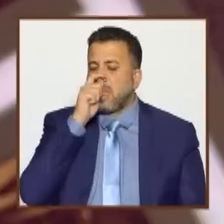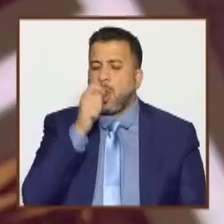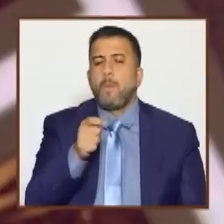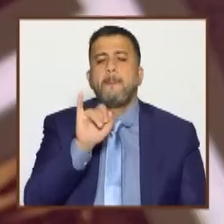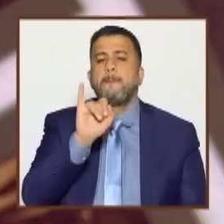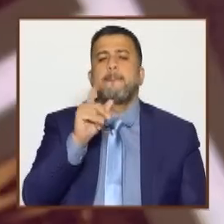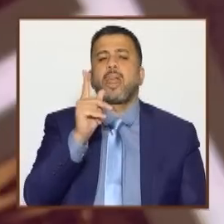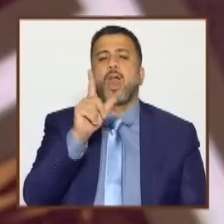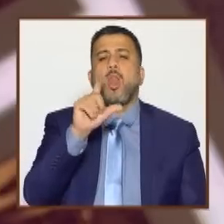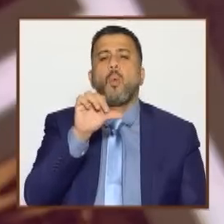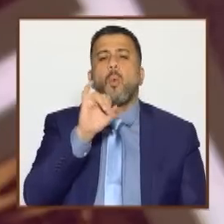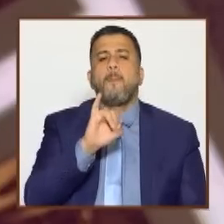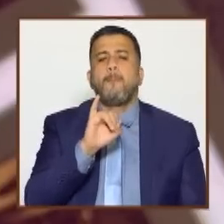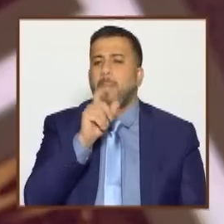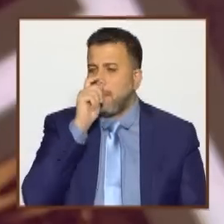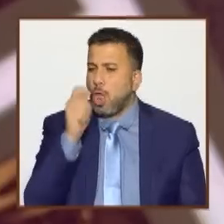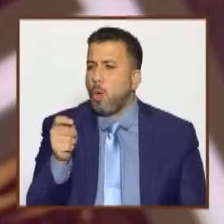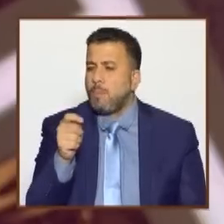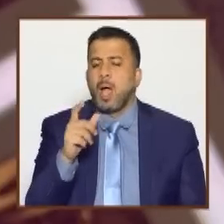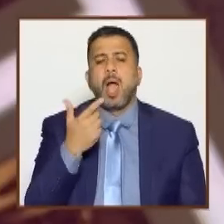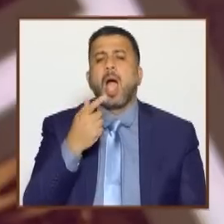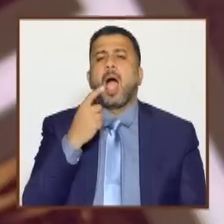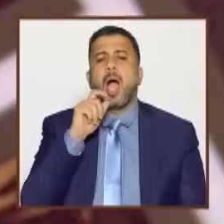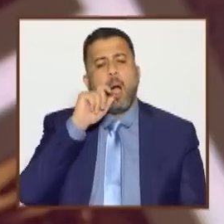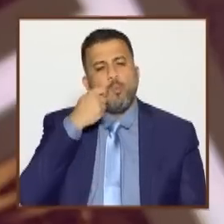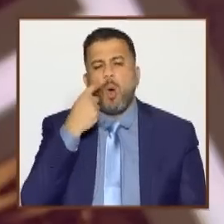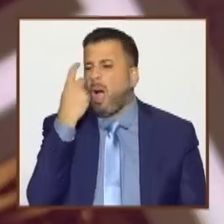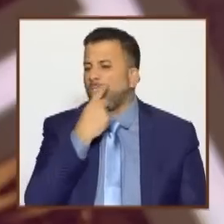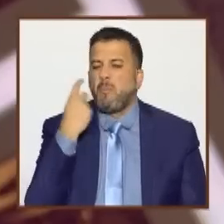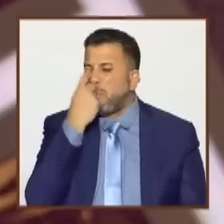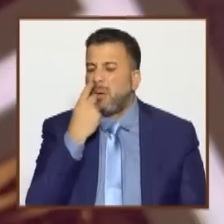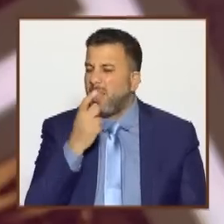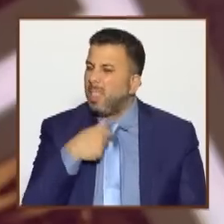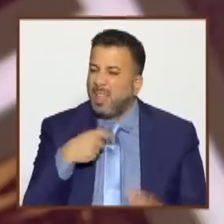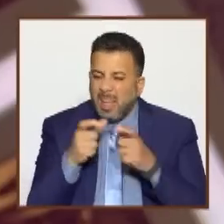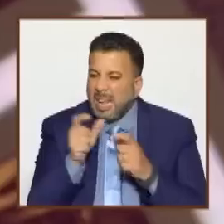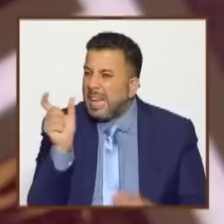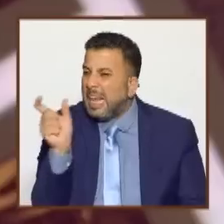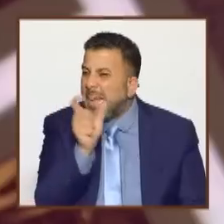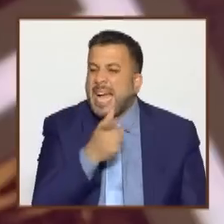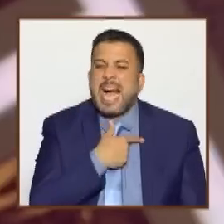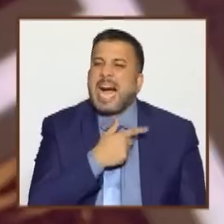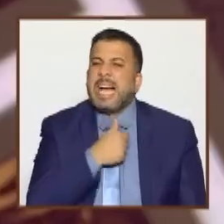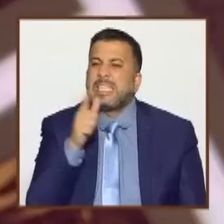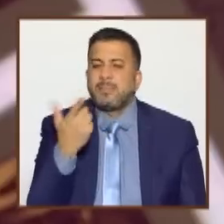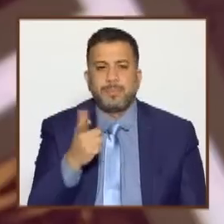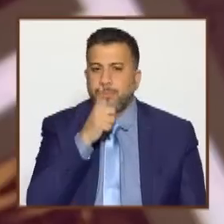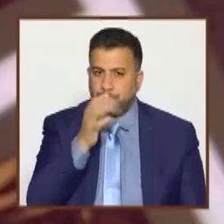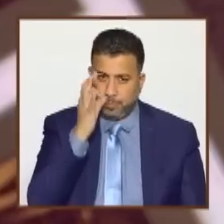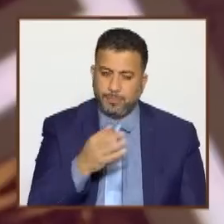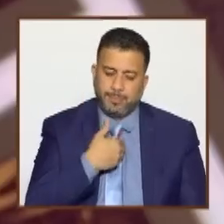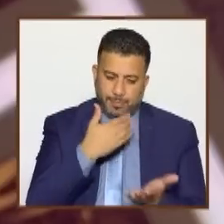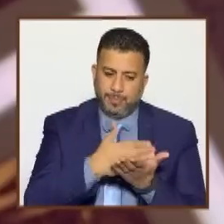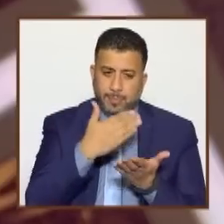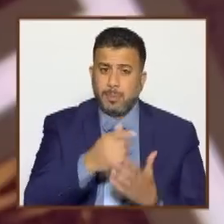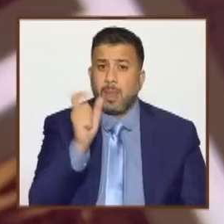نحن راضون بأن تنادينا بمثل هذا الاسم، هل يجوز لي يا أبا خالد بارك الله فيك بالنسبة للمسلم ينبغي